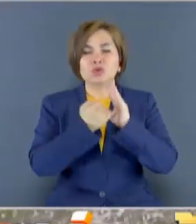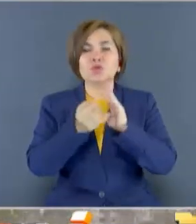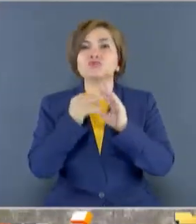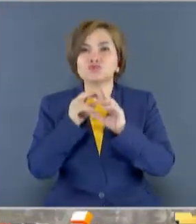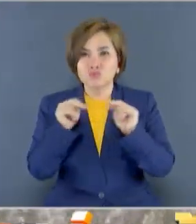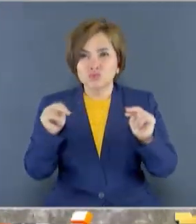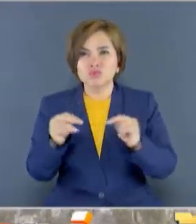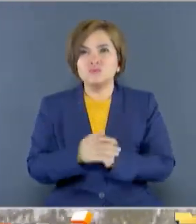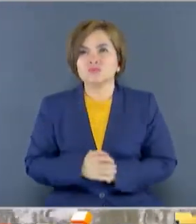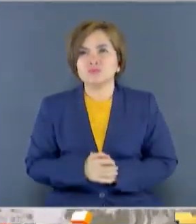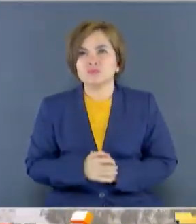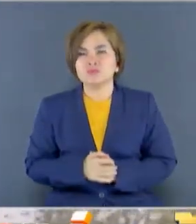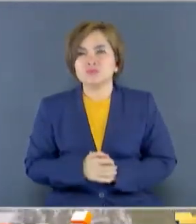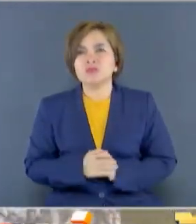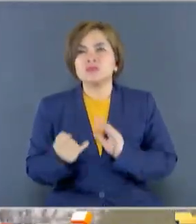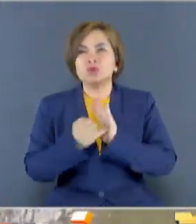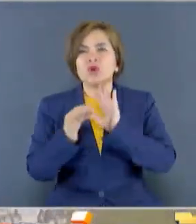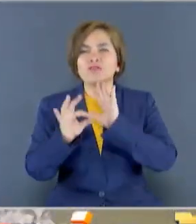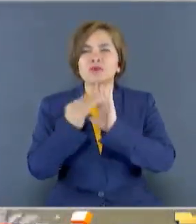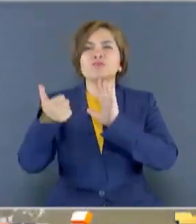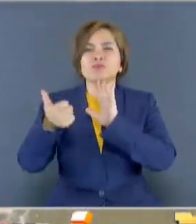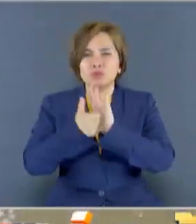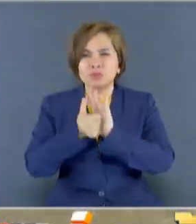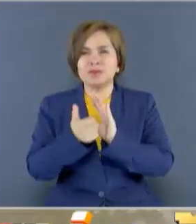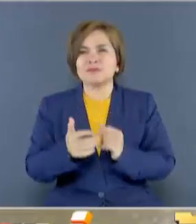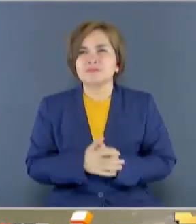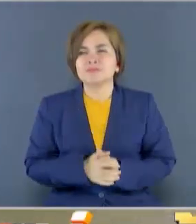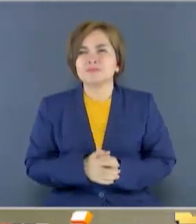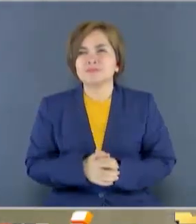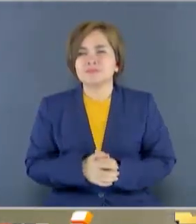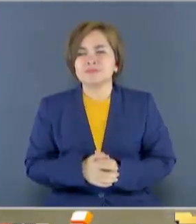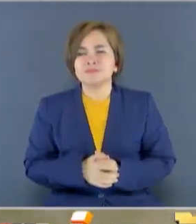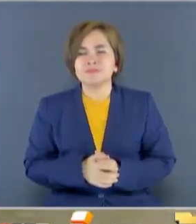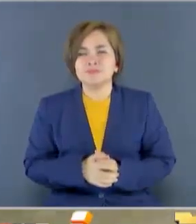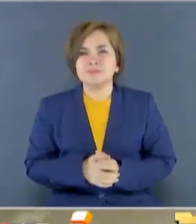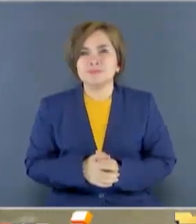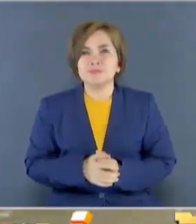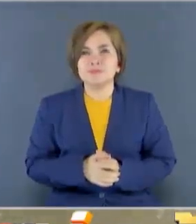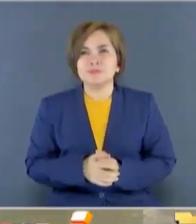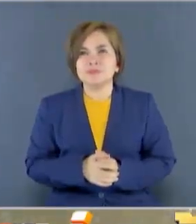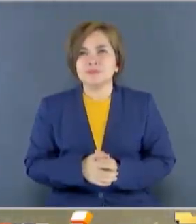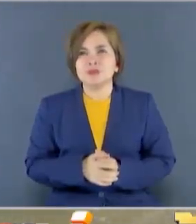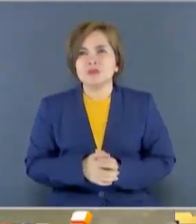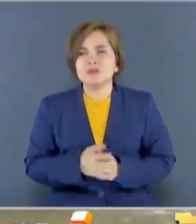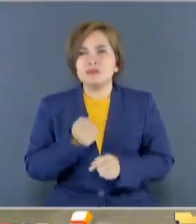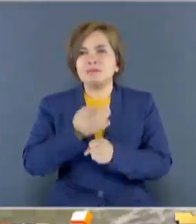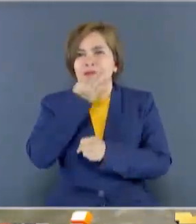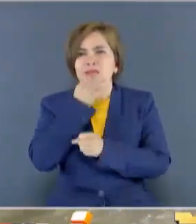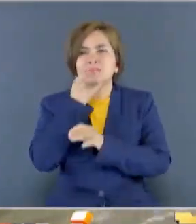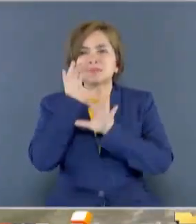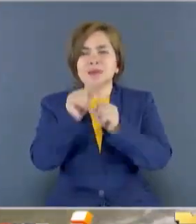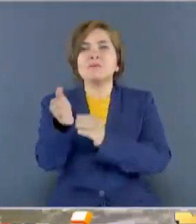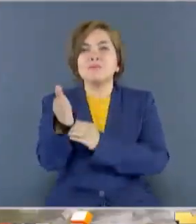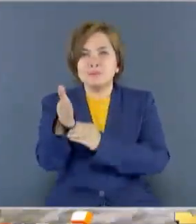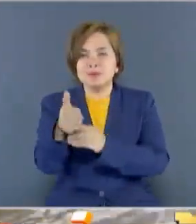คุณผู้ชมครับทางคุณวีรศักดิ์ซึ่งเป็นเจ้าของเพจ Facebook ต้นคนหว่านแหครับซึ่งเป็นคนที่อยู่ในกลุ่มคนหาปลาให้ฉายาว่าเป็นมือปรา